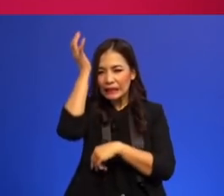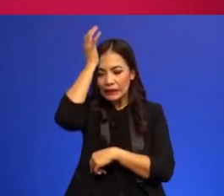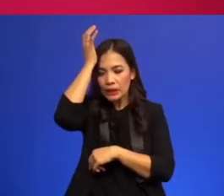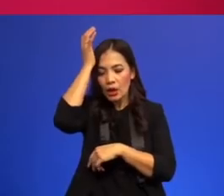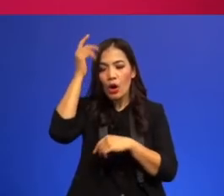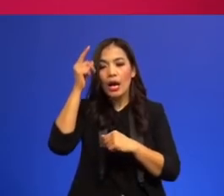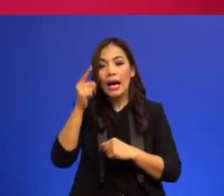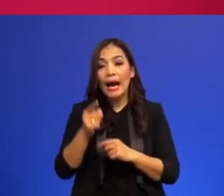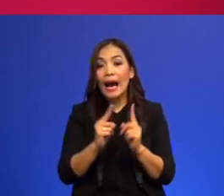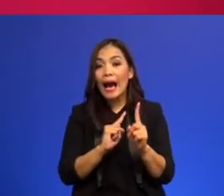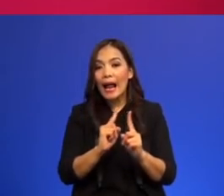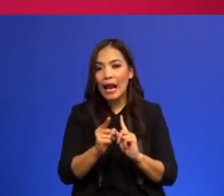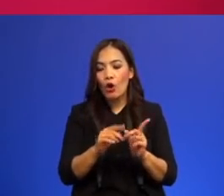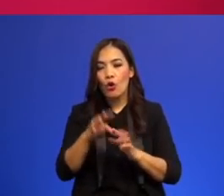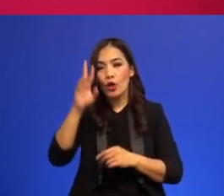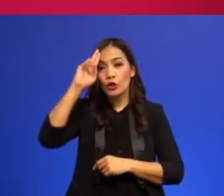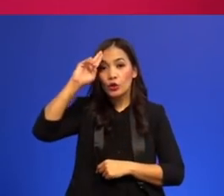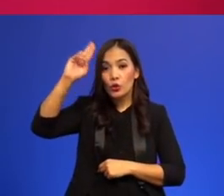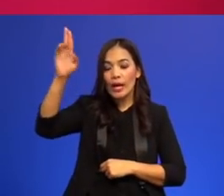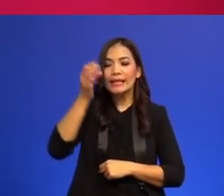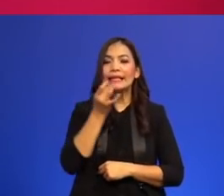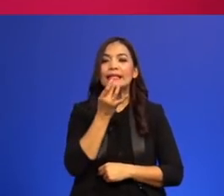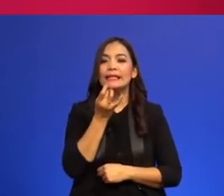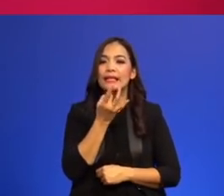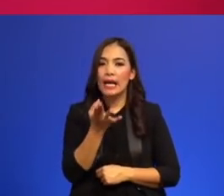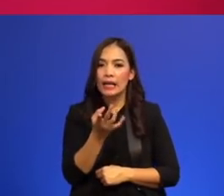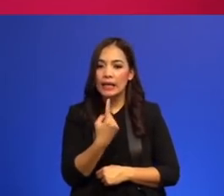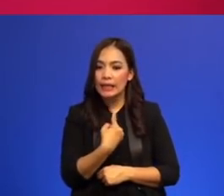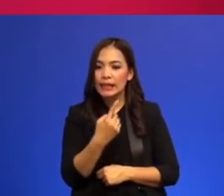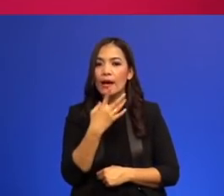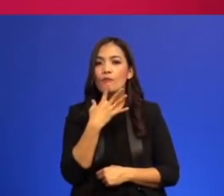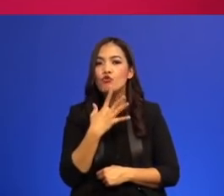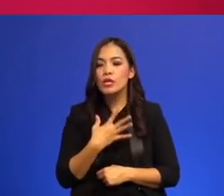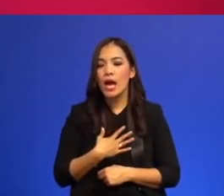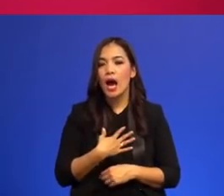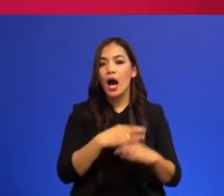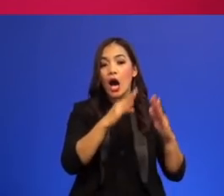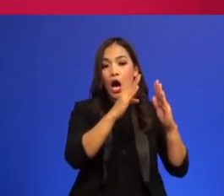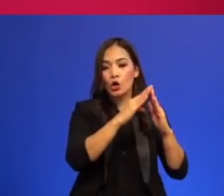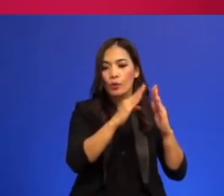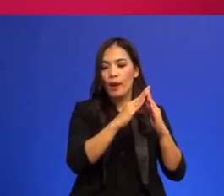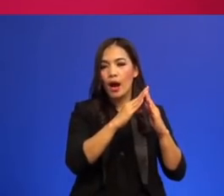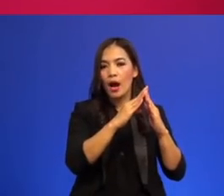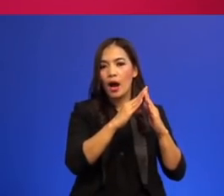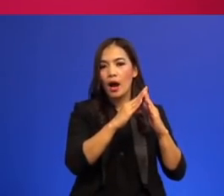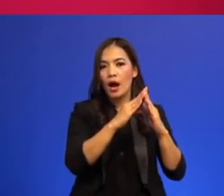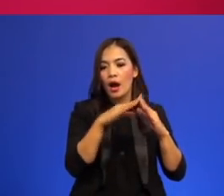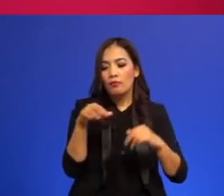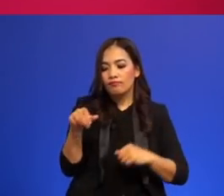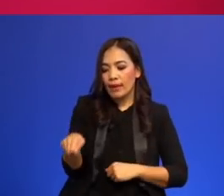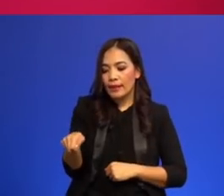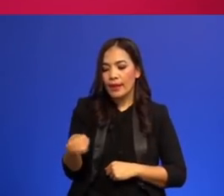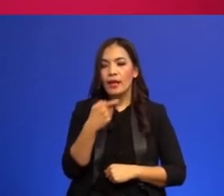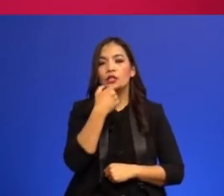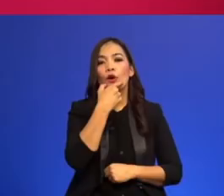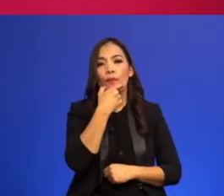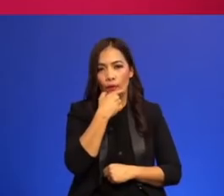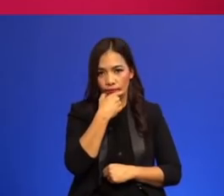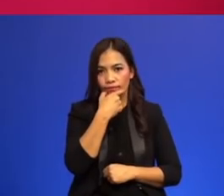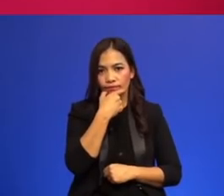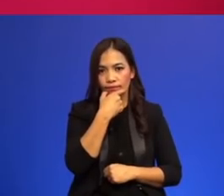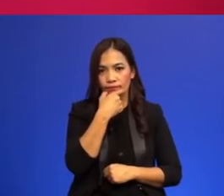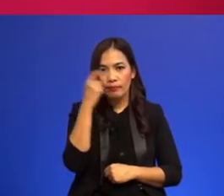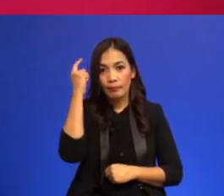kalau Tuhan mengizinkan, kita punya itu. Kita sedang memikirkan itu. Ya.